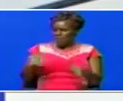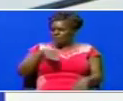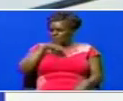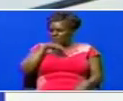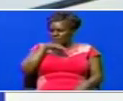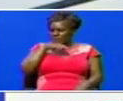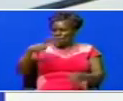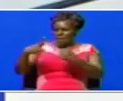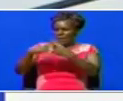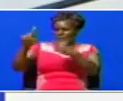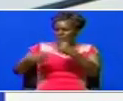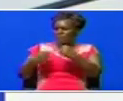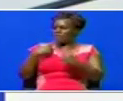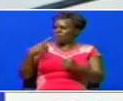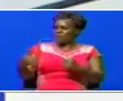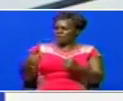Odinga,